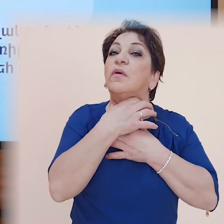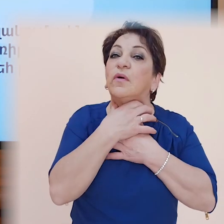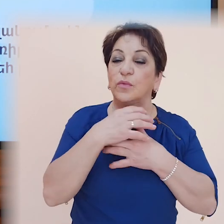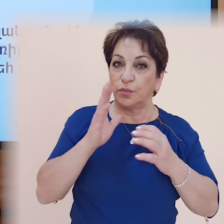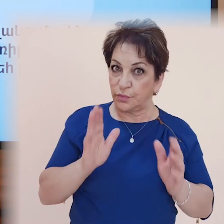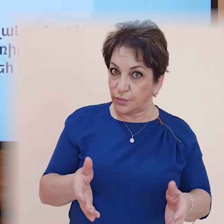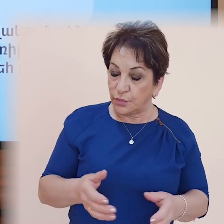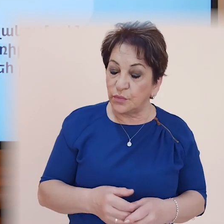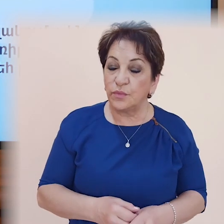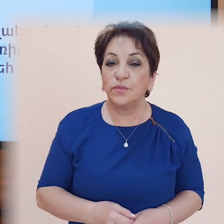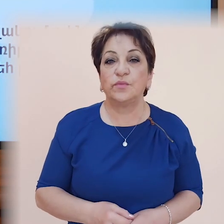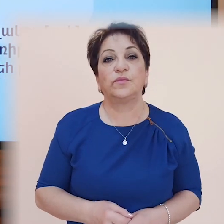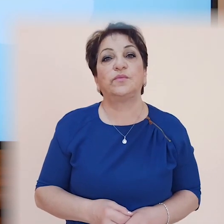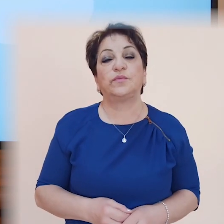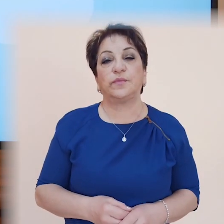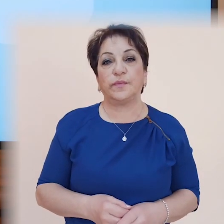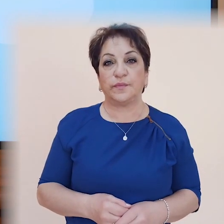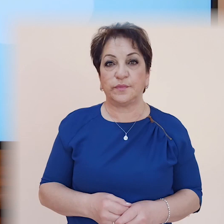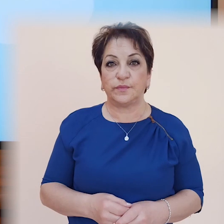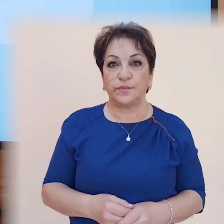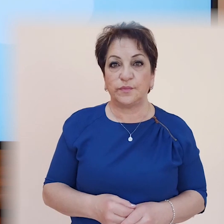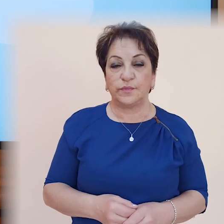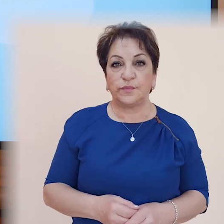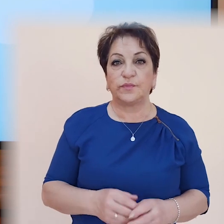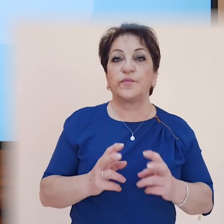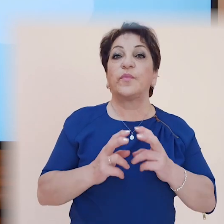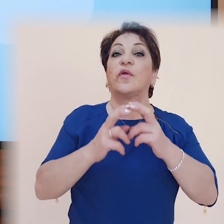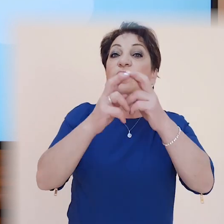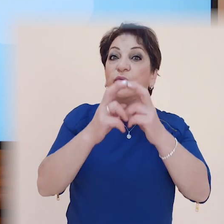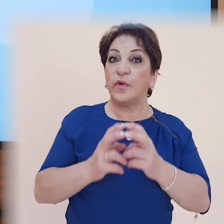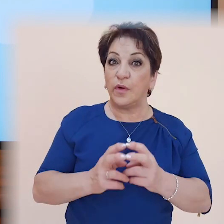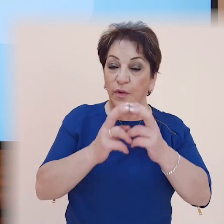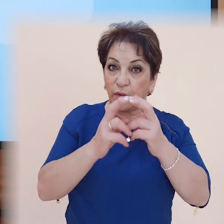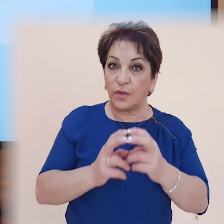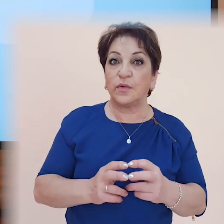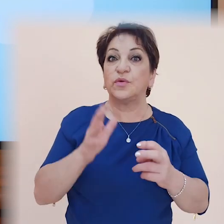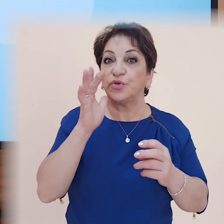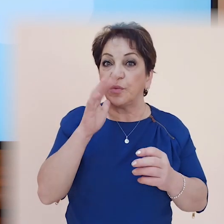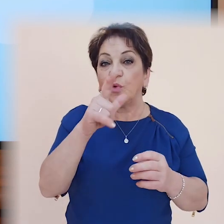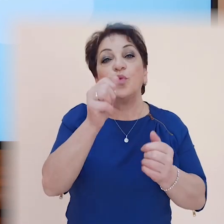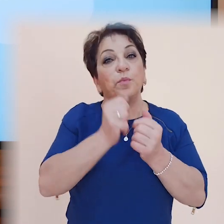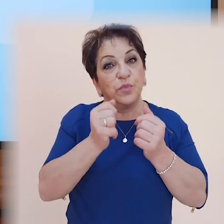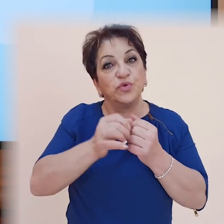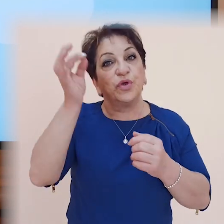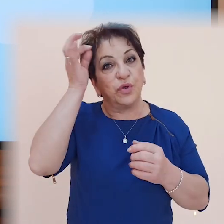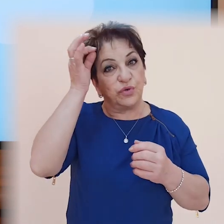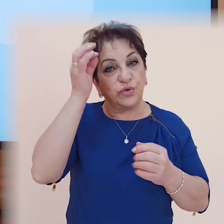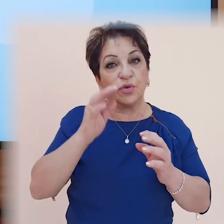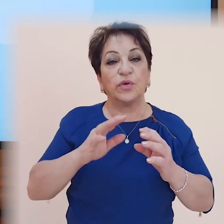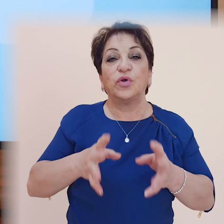տիքեզ։ Վերելակից ոգտվելիս մի շթիշեք,